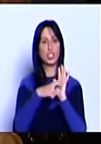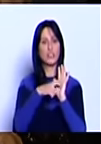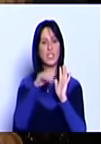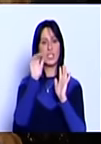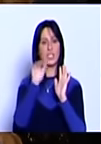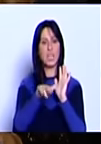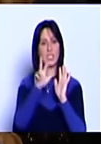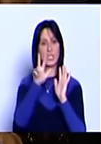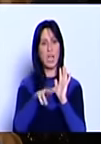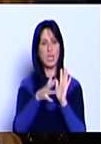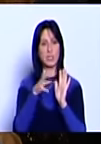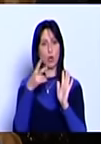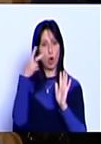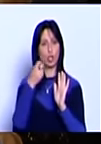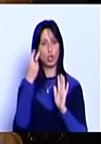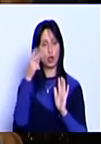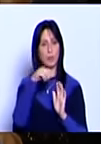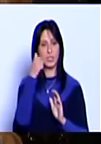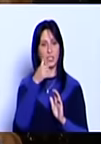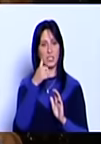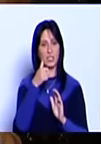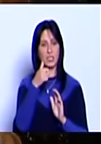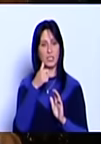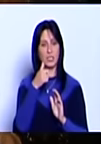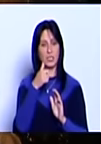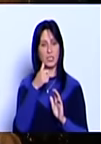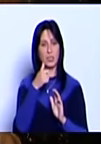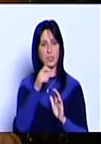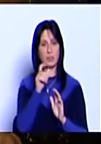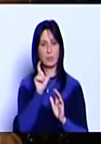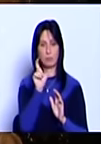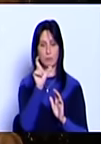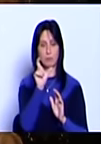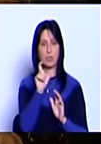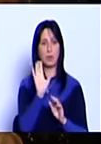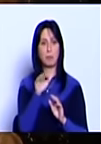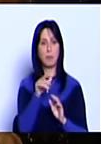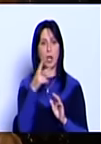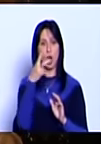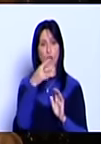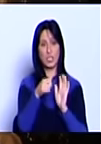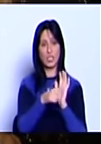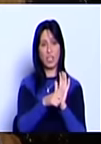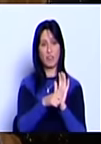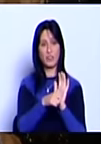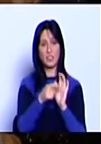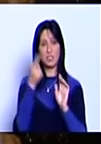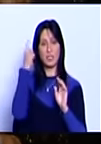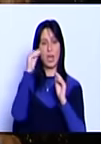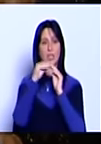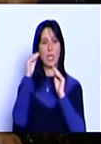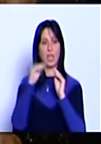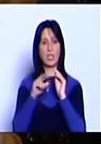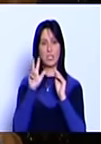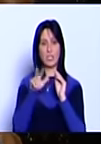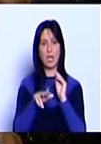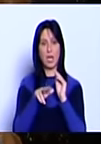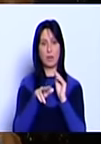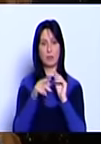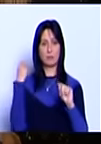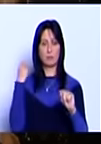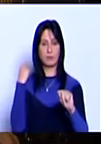700,000 ლარზე მეტი. 2012 წელს იყო მეტი მატება და შემდეგ 2006 წელს გაქვს სადღაც 10,000 ლარამდე. ყოველ შემთხვევაში ეს